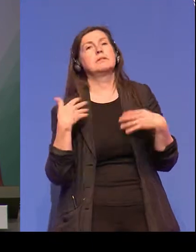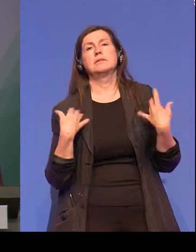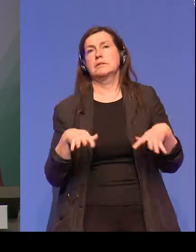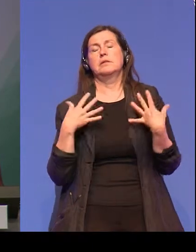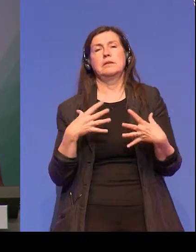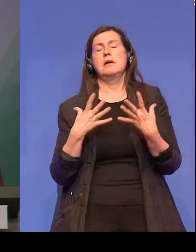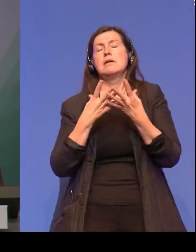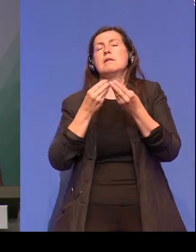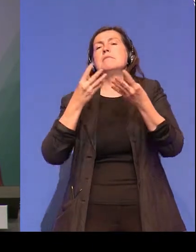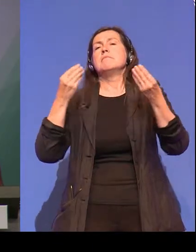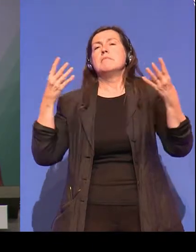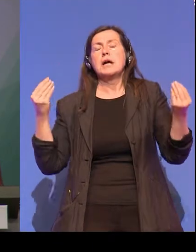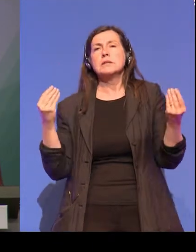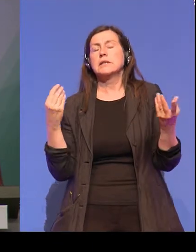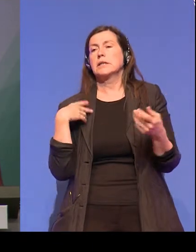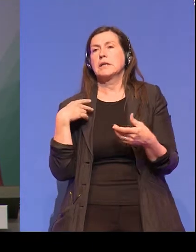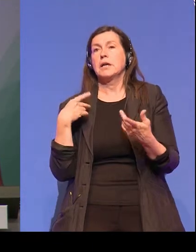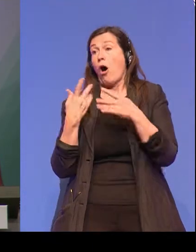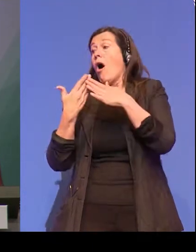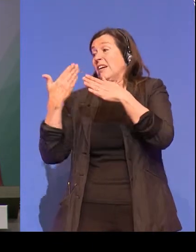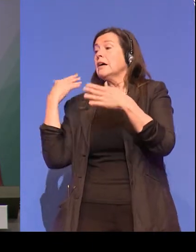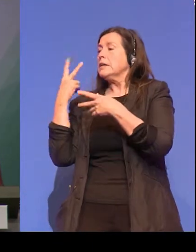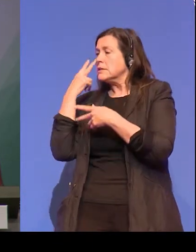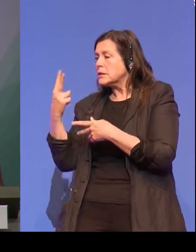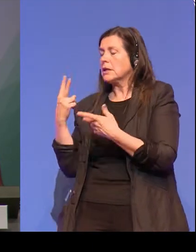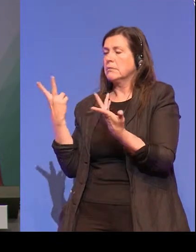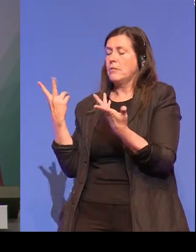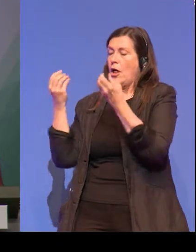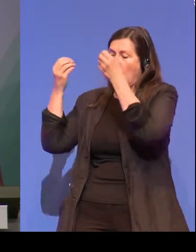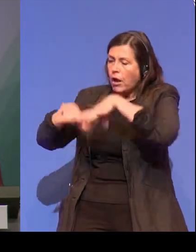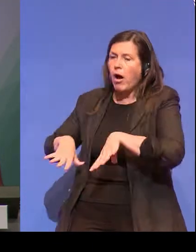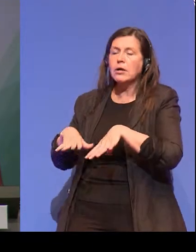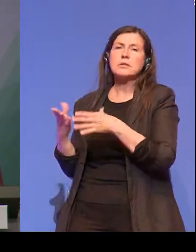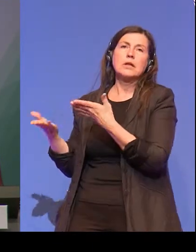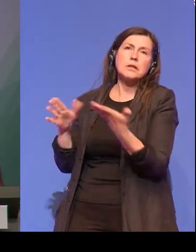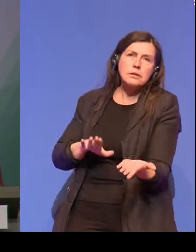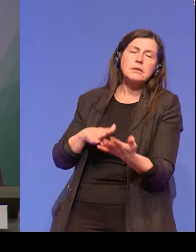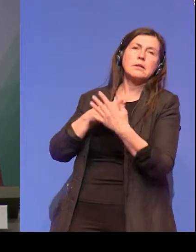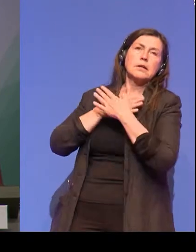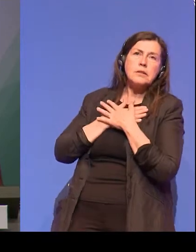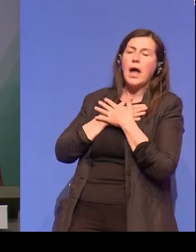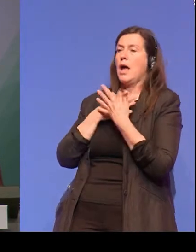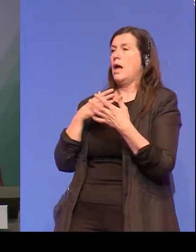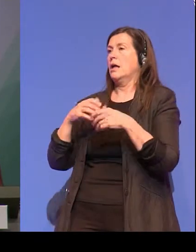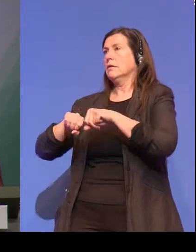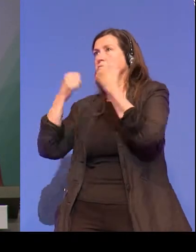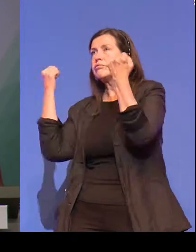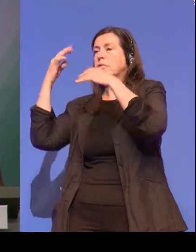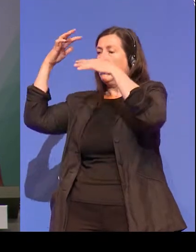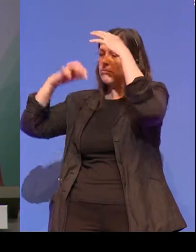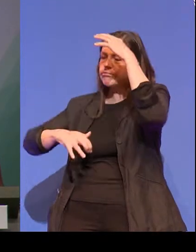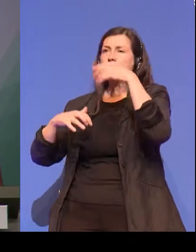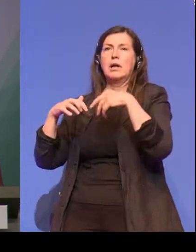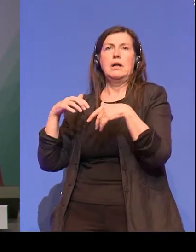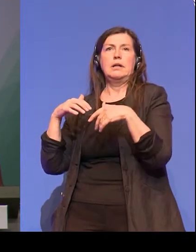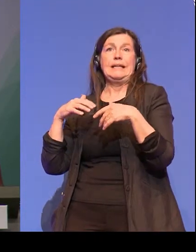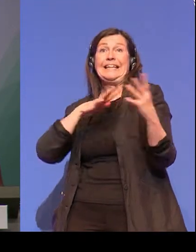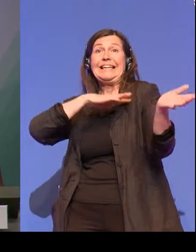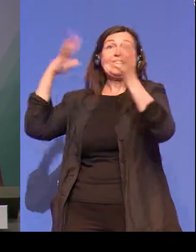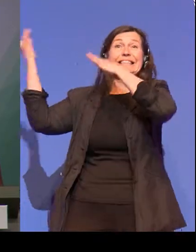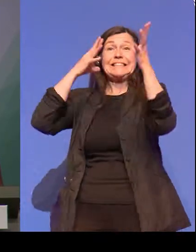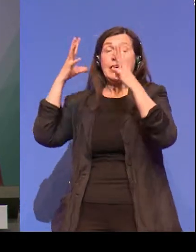Et le changement climatique n'est pas la seule cause de ce phénomène. La complexité